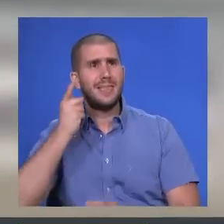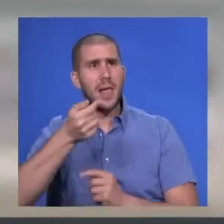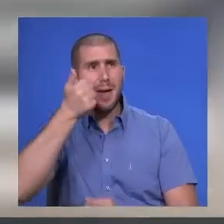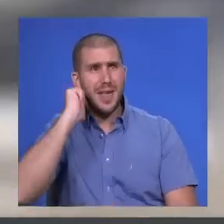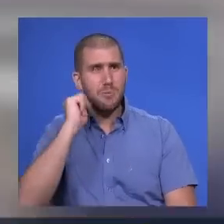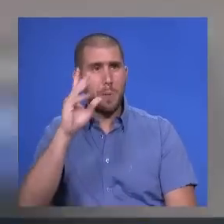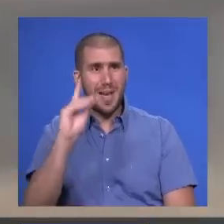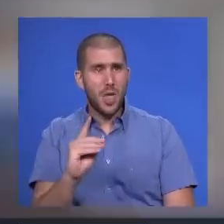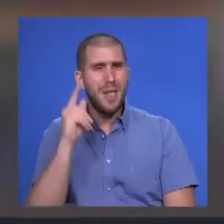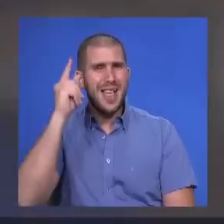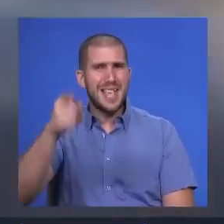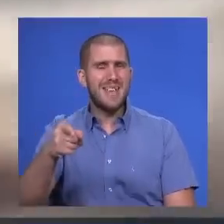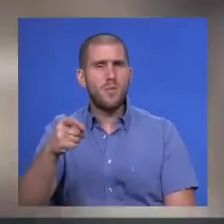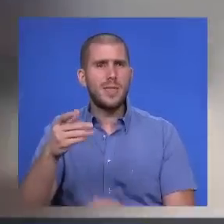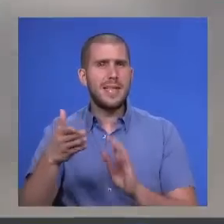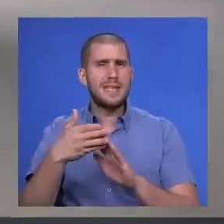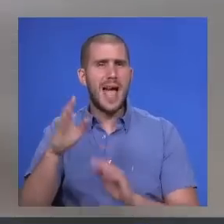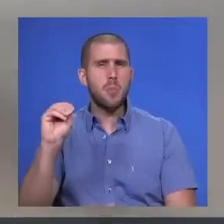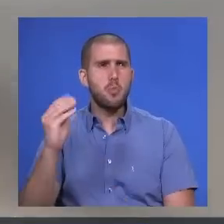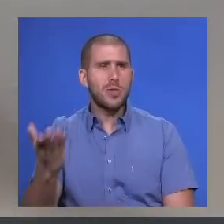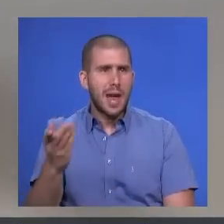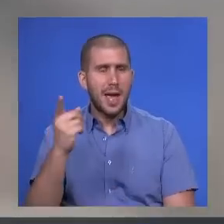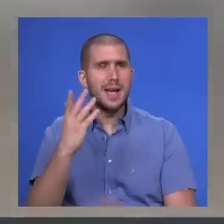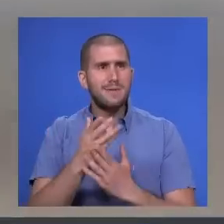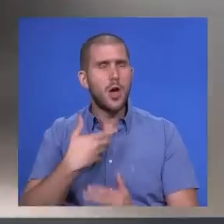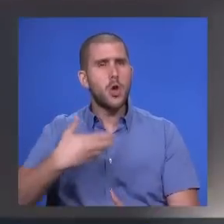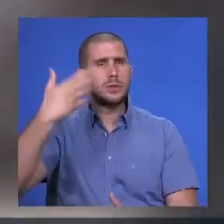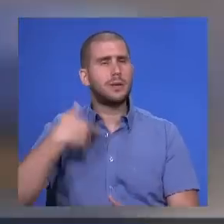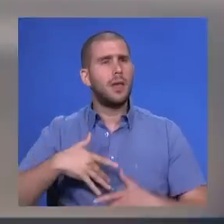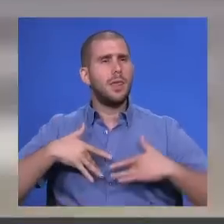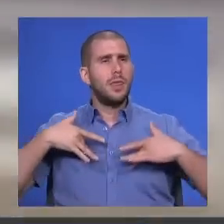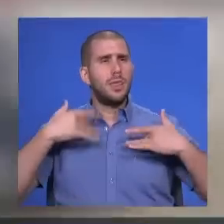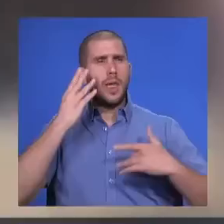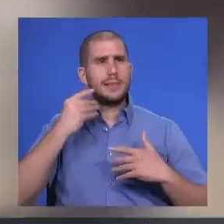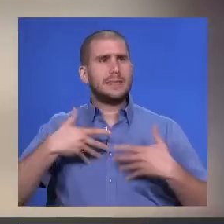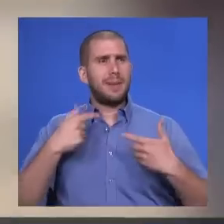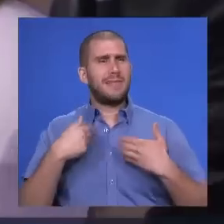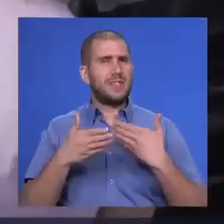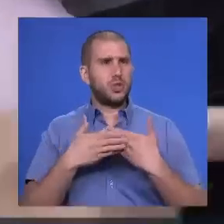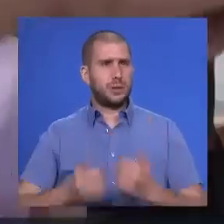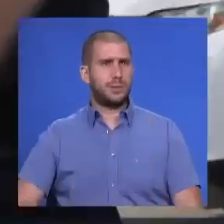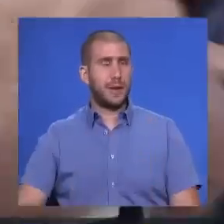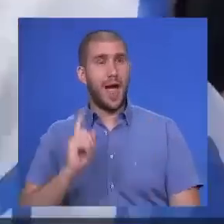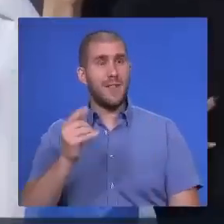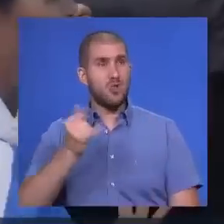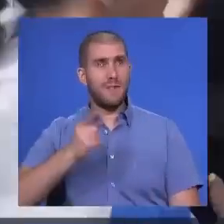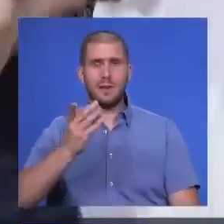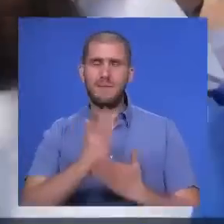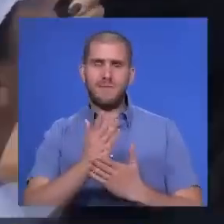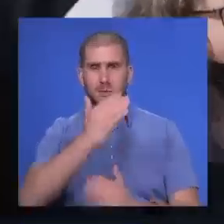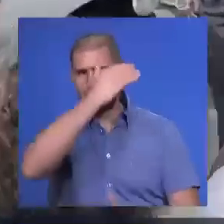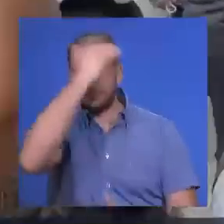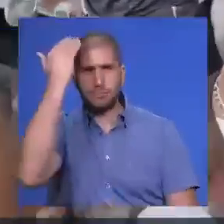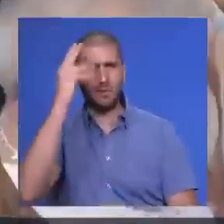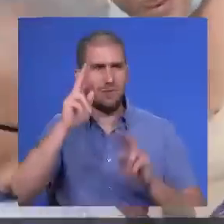שיצאו מהדרום לכיוון ידור וחי, הרמתי כוסית, נהניתי, שמחתי אני לאשתי. אבל הפעם זה חצה